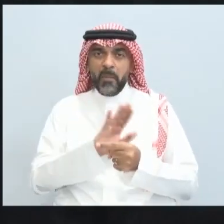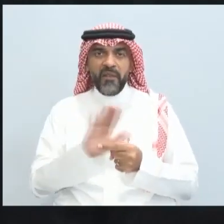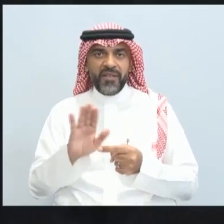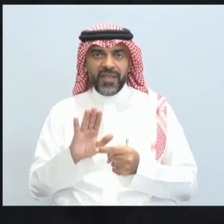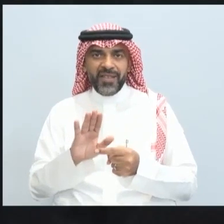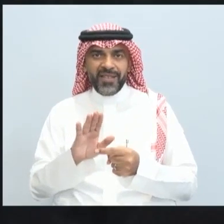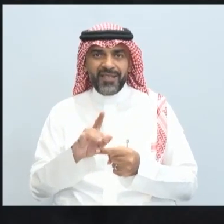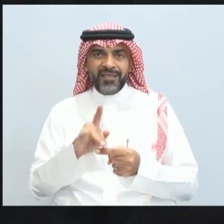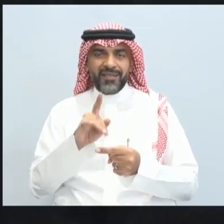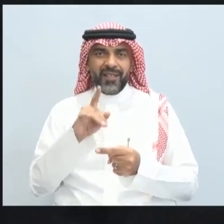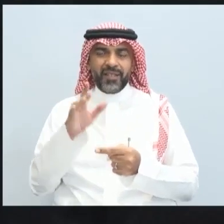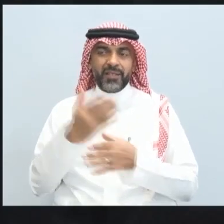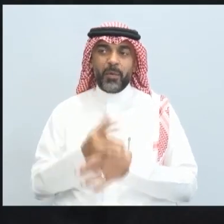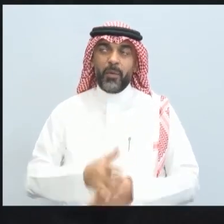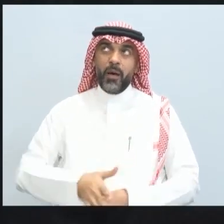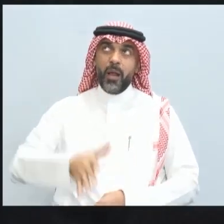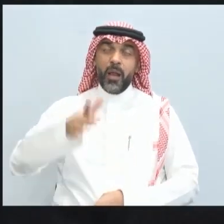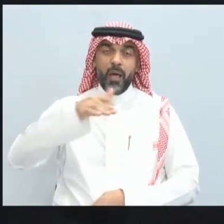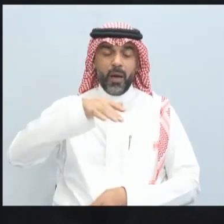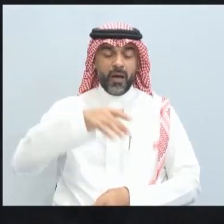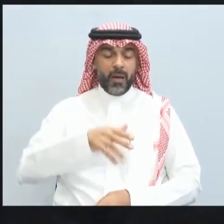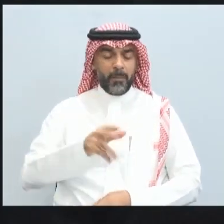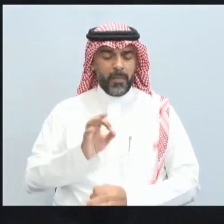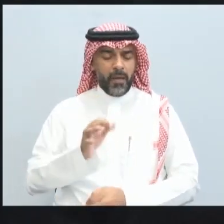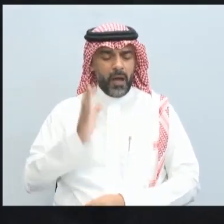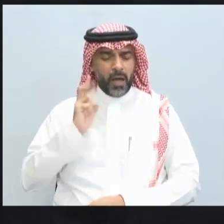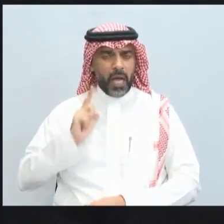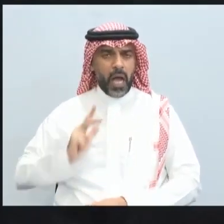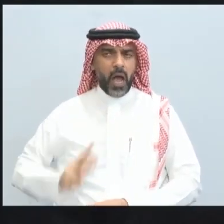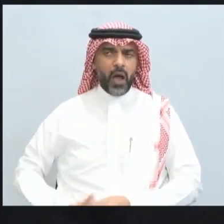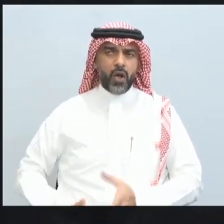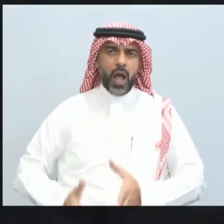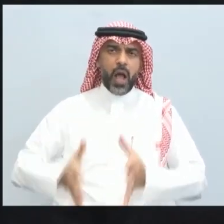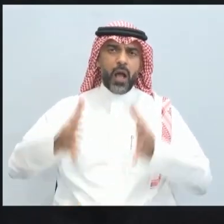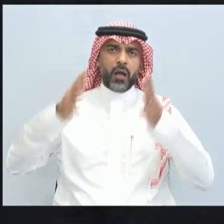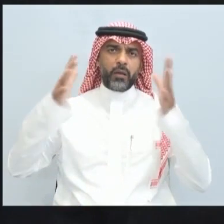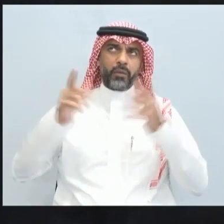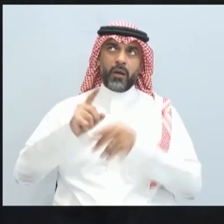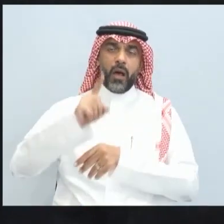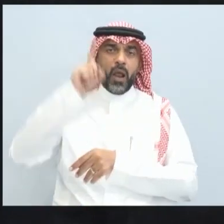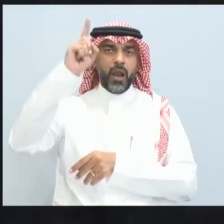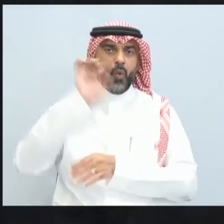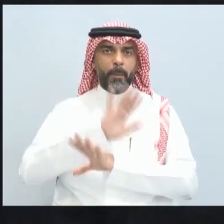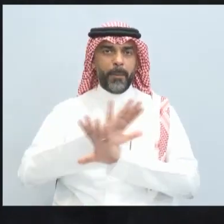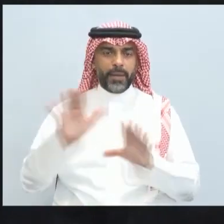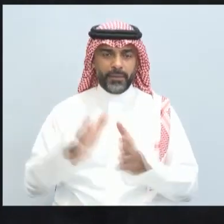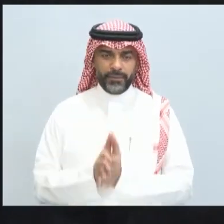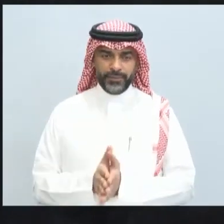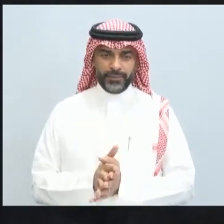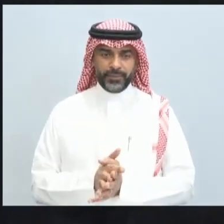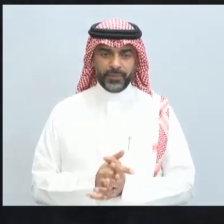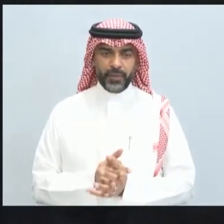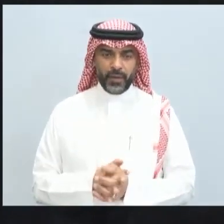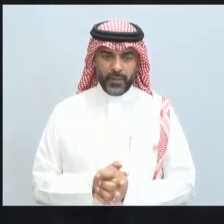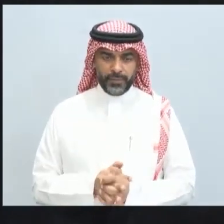لا ينقص ذلك ايضا تناولنا المجادله كيف انها كانت عائشه في